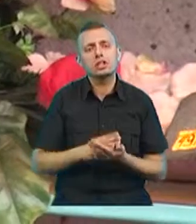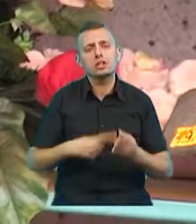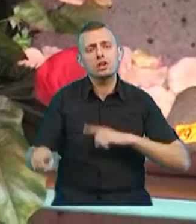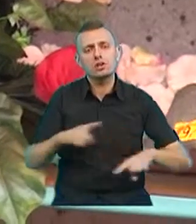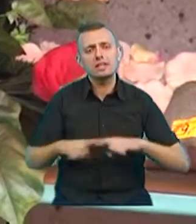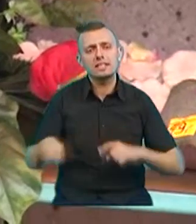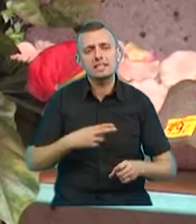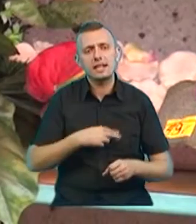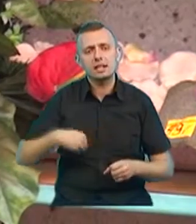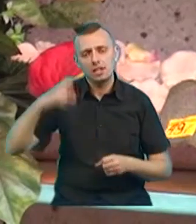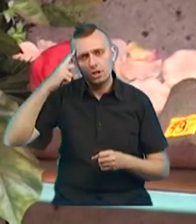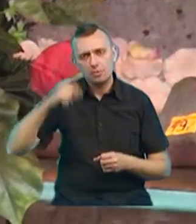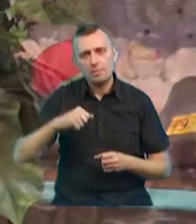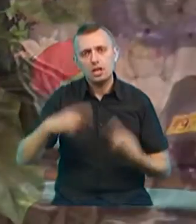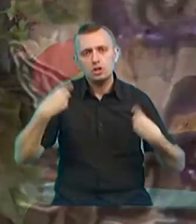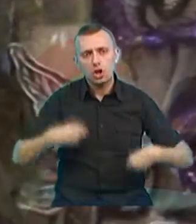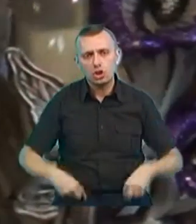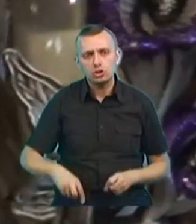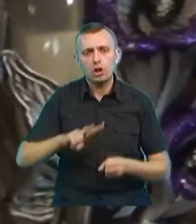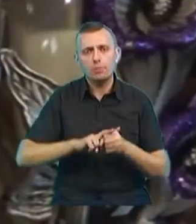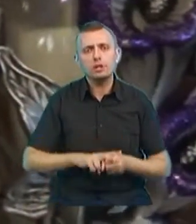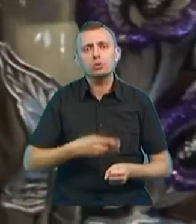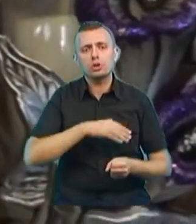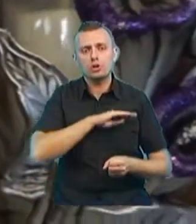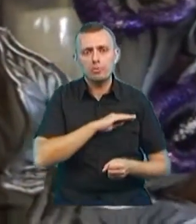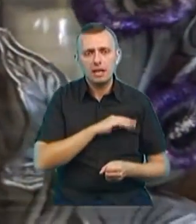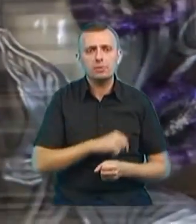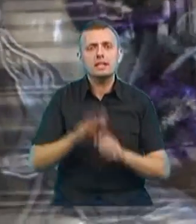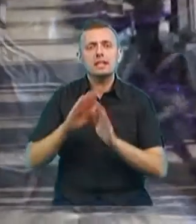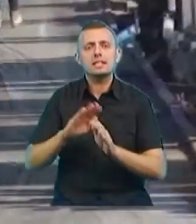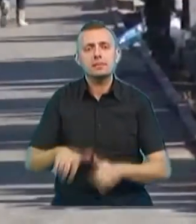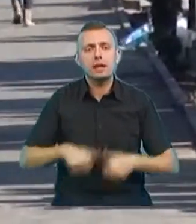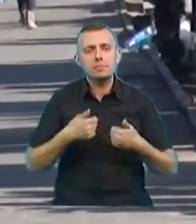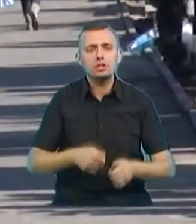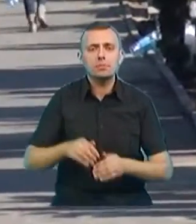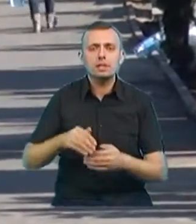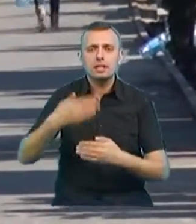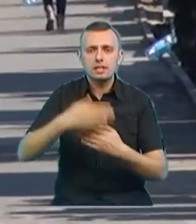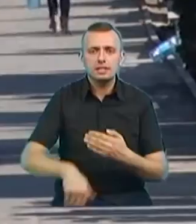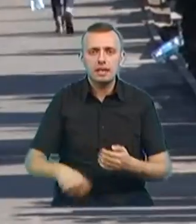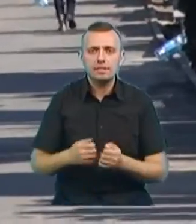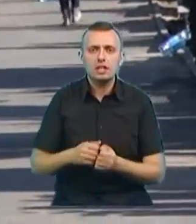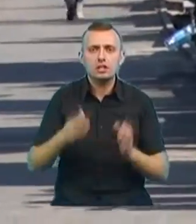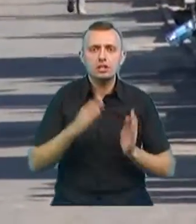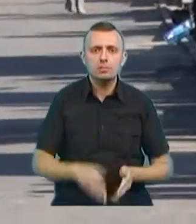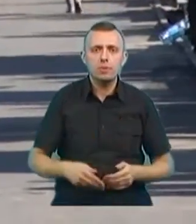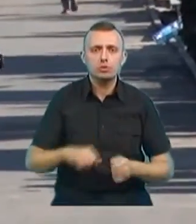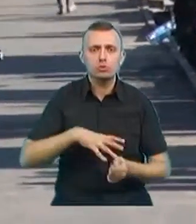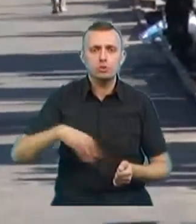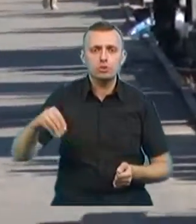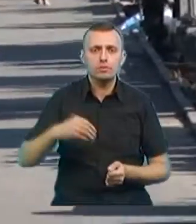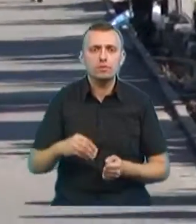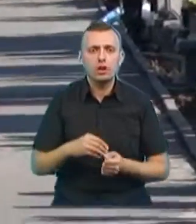kwiaty. Oczywiście kwiaty i znicze to tylko symbole naszej pamięci o tych, którzy odeszli. Zadbajmy o to, aby zewnętrzna oprawa tych świąt